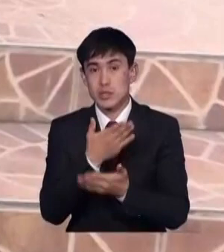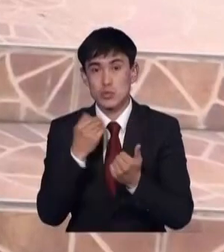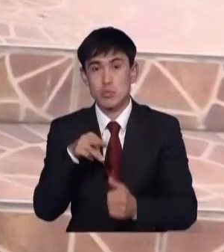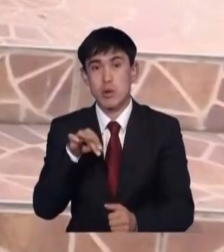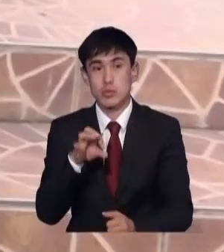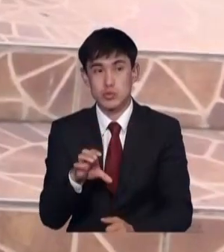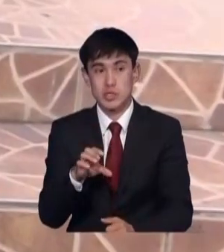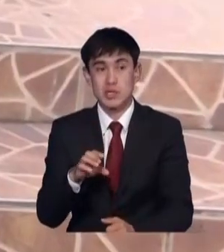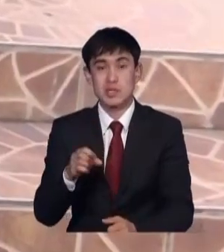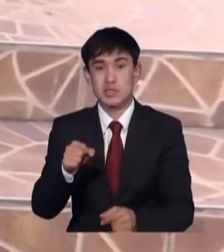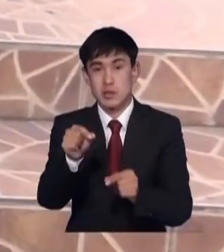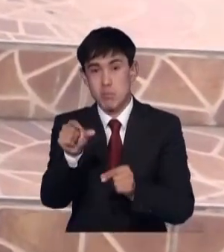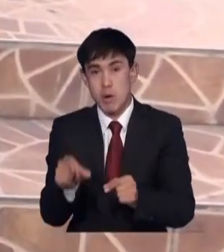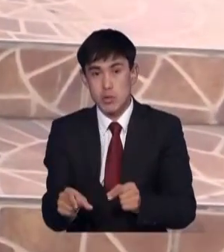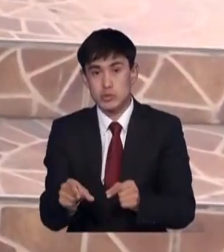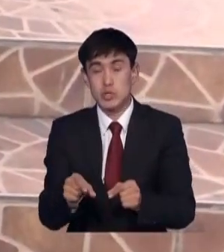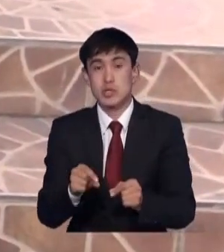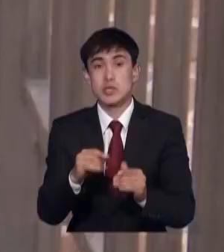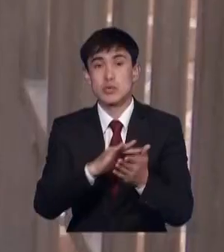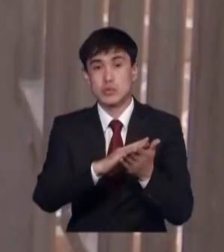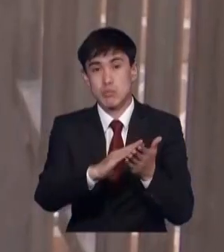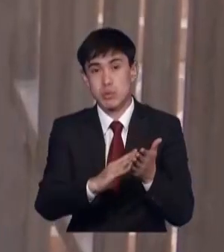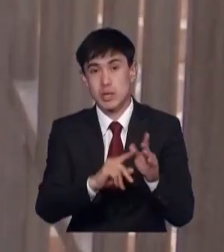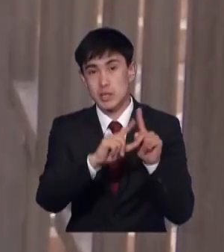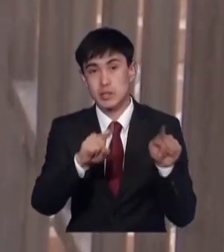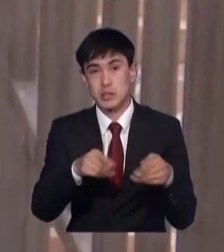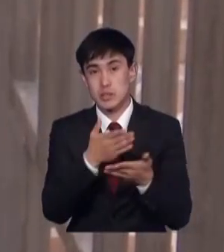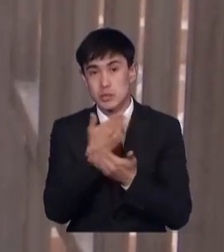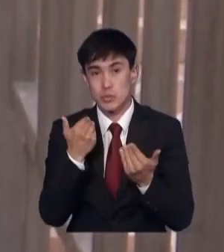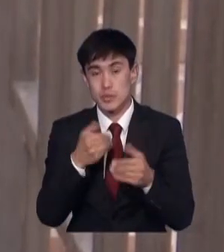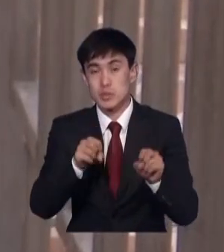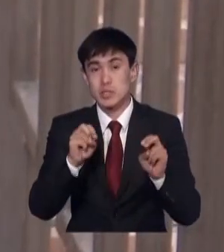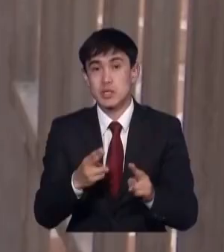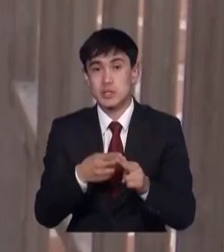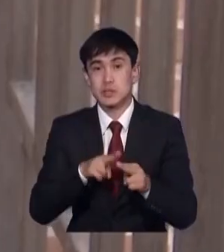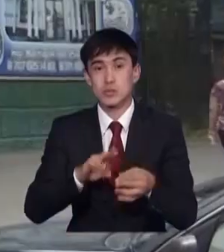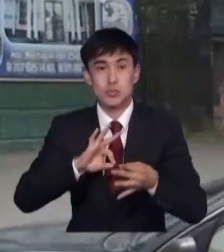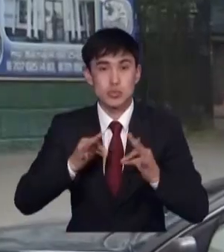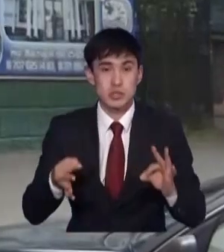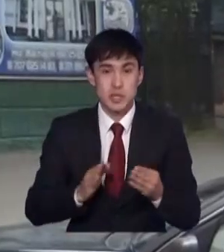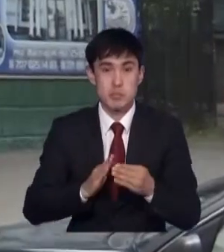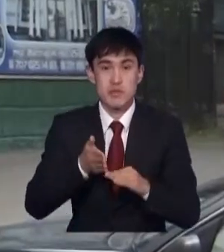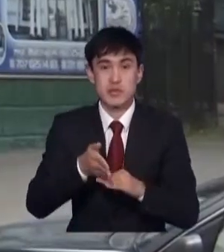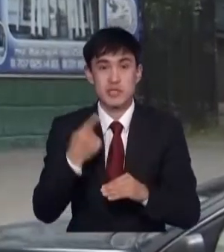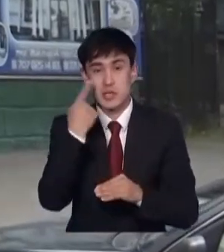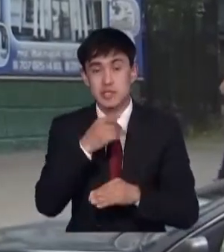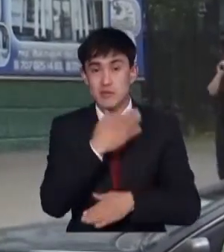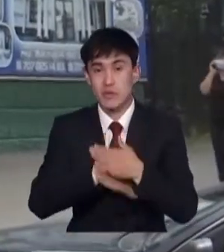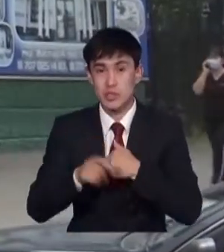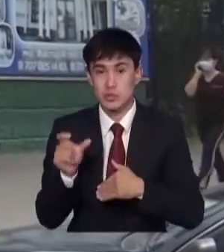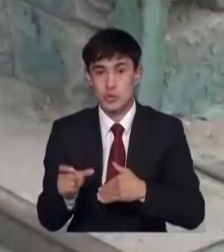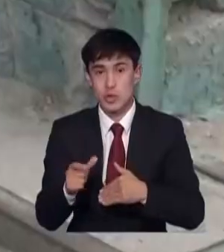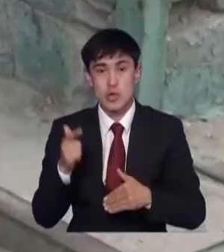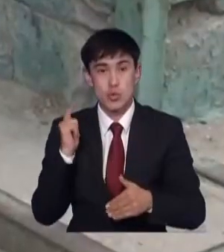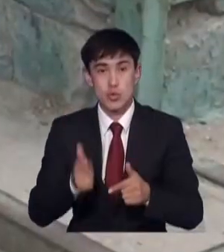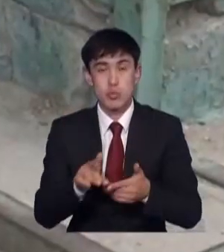пандусов тактильных полос и доски брайля по словам экспертов это существенно усложняет передвижение лиц с инвалидностью и